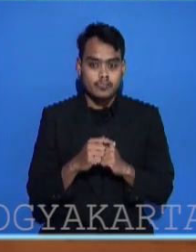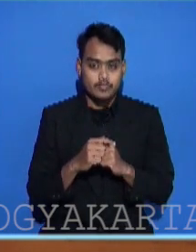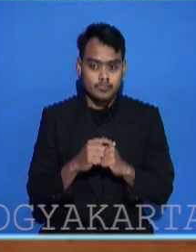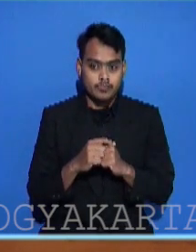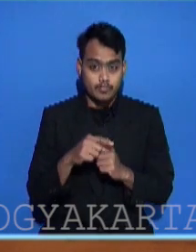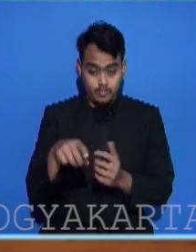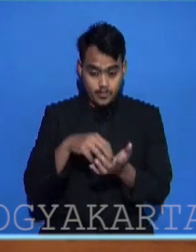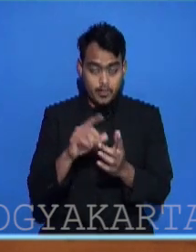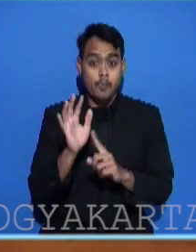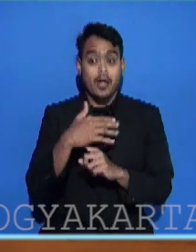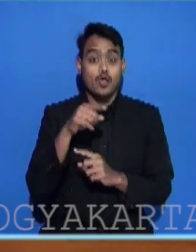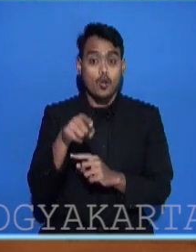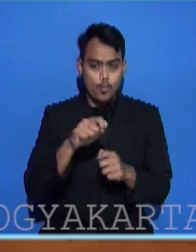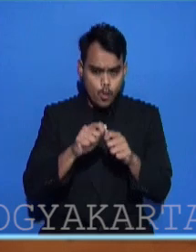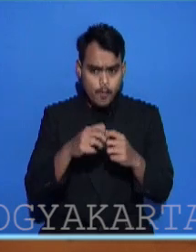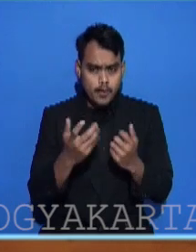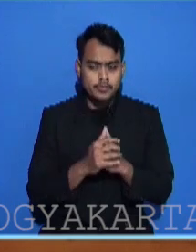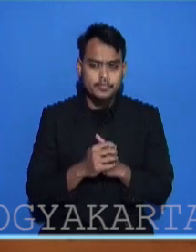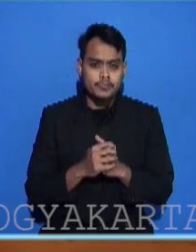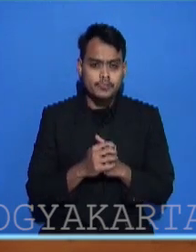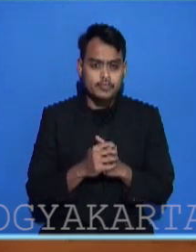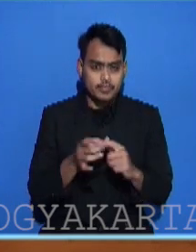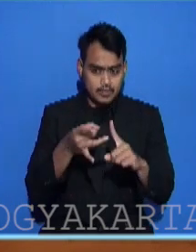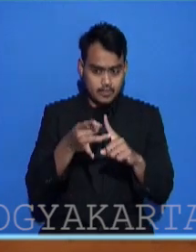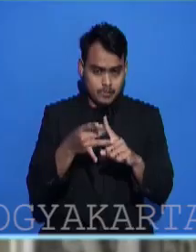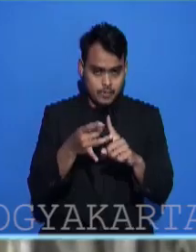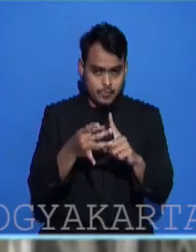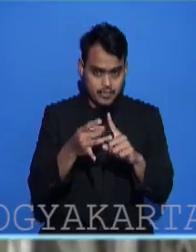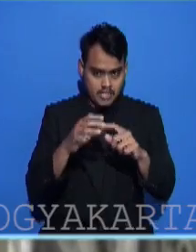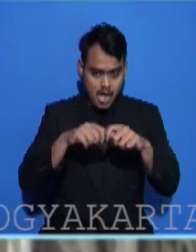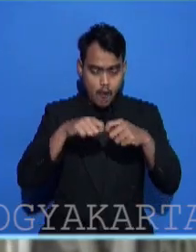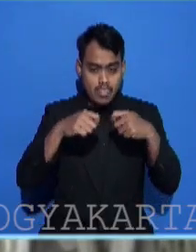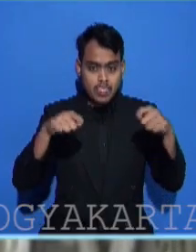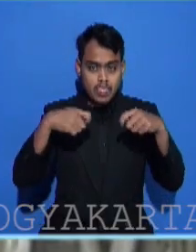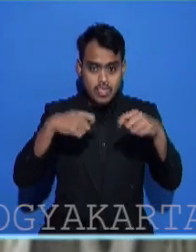sawetawis pengrajin ingkang damel kerajinan saking tembaga lan Kuningan.